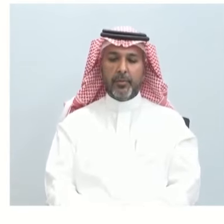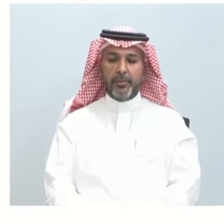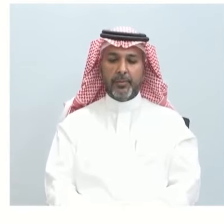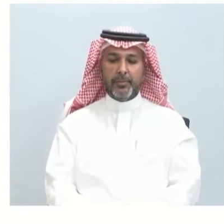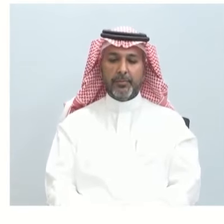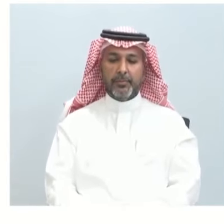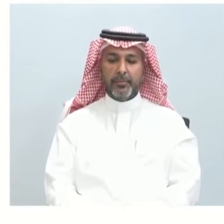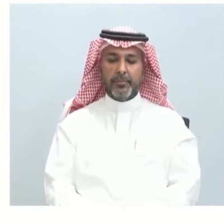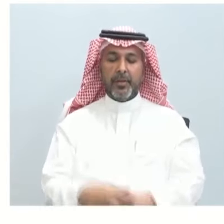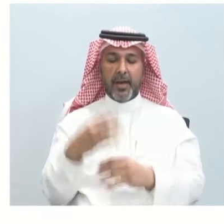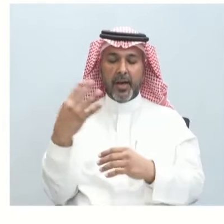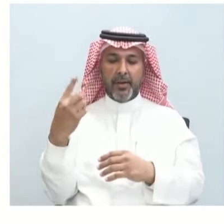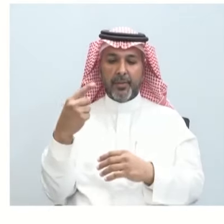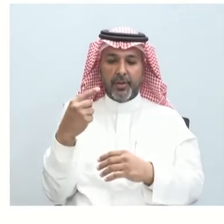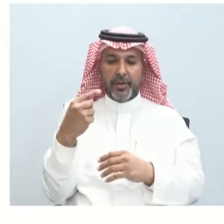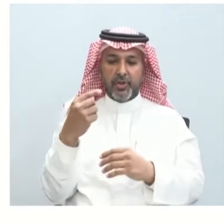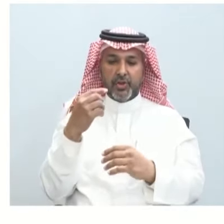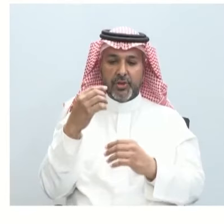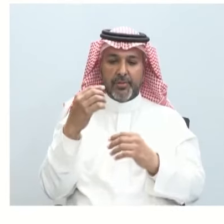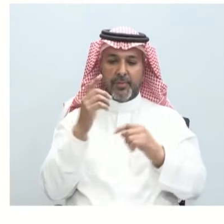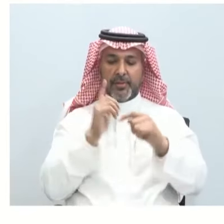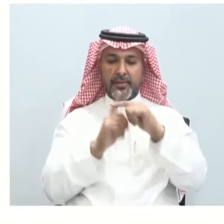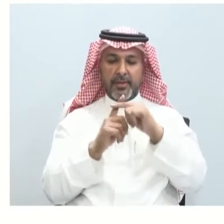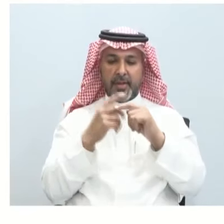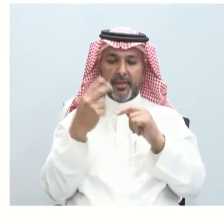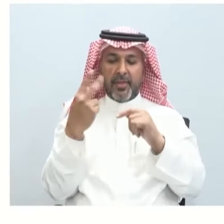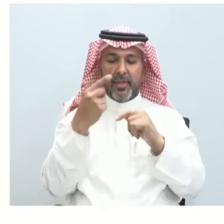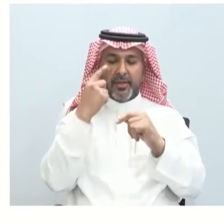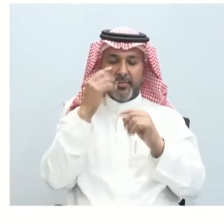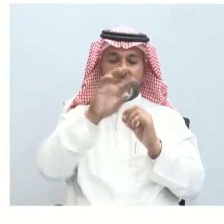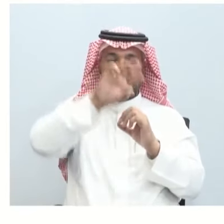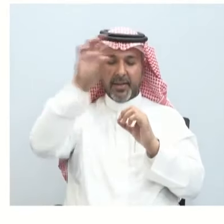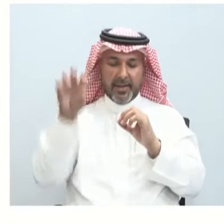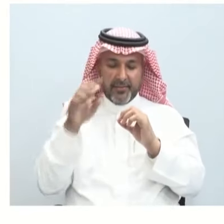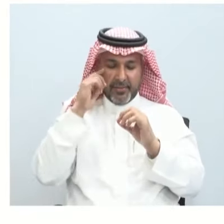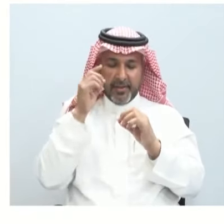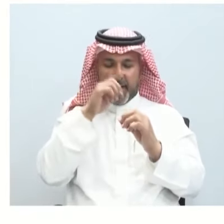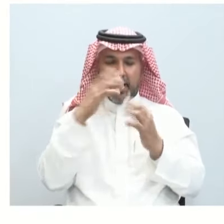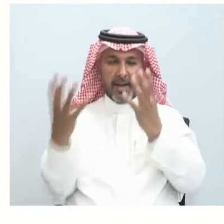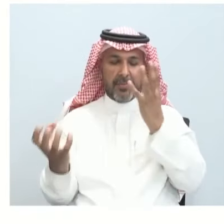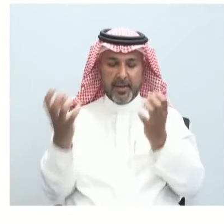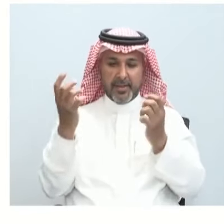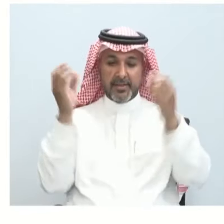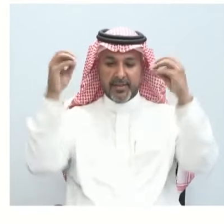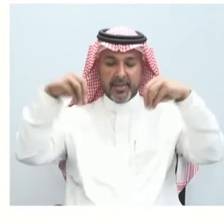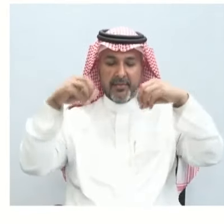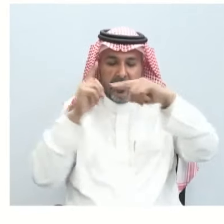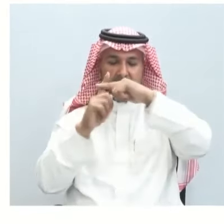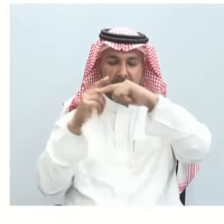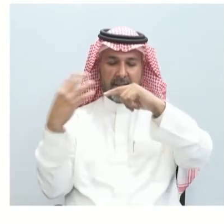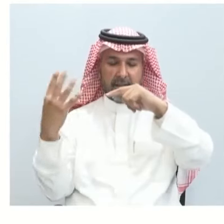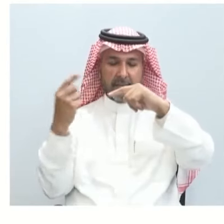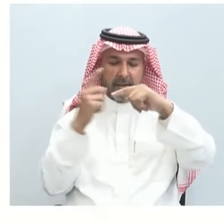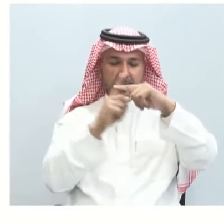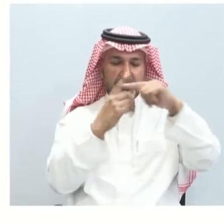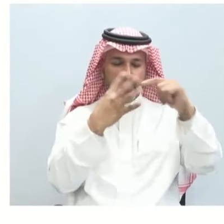14 جين زائد 12 جيم تساوي سالب 14 موجب 66 14 12 جيم عباره